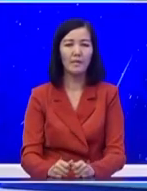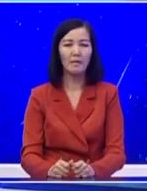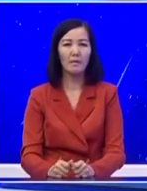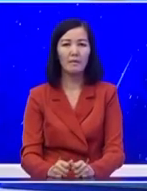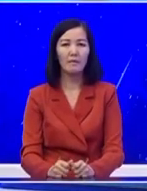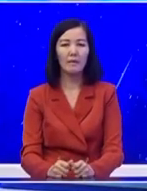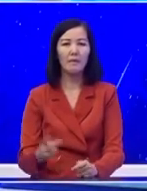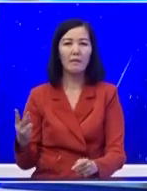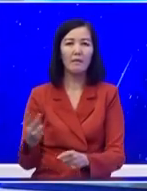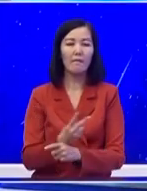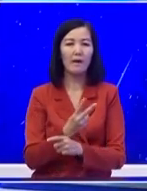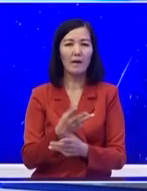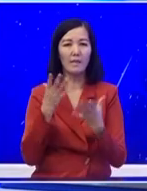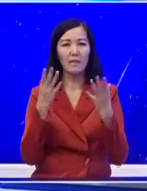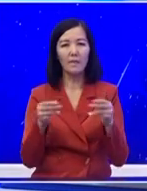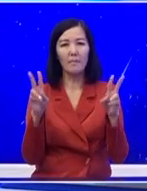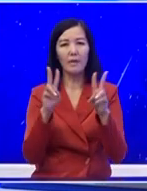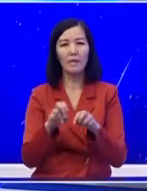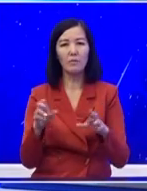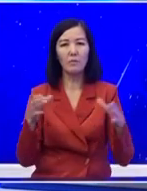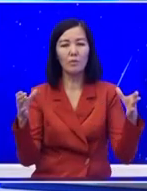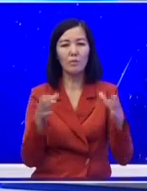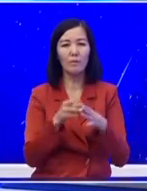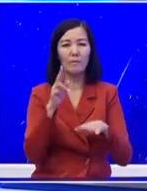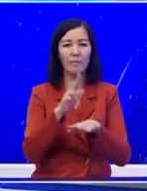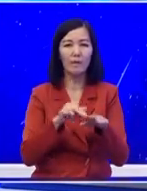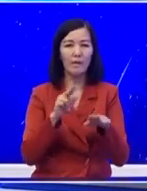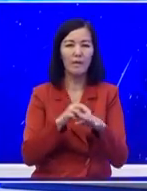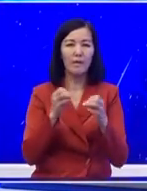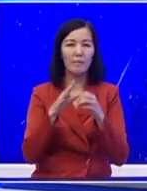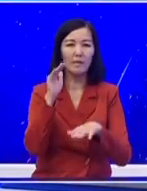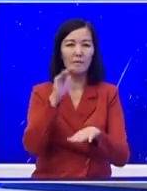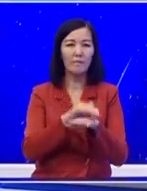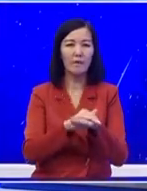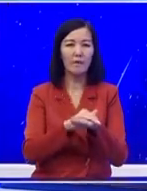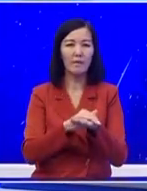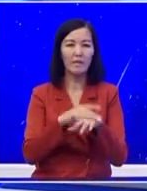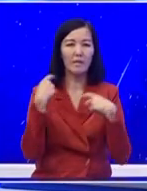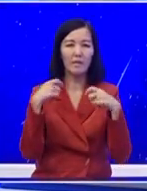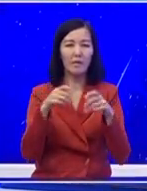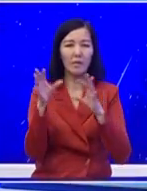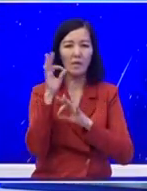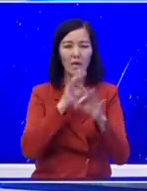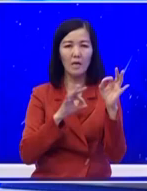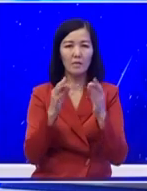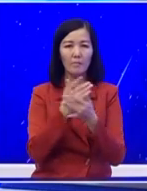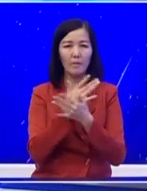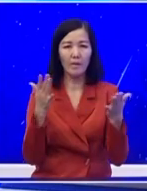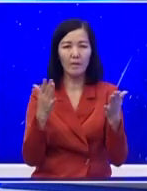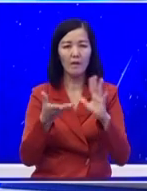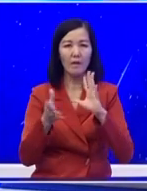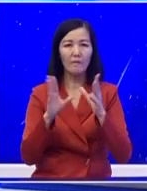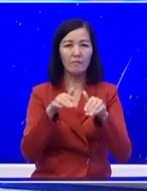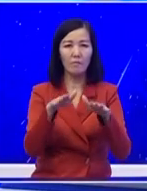За первые два дня поисковыми группами департамента полиции столицы выявлено 15 фактов незаконной торговли лекарственными препаратами.